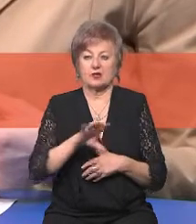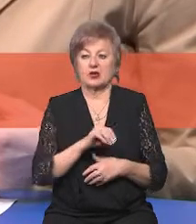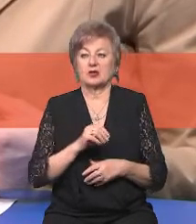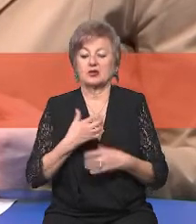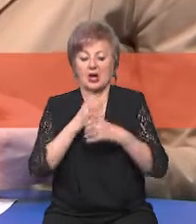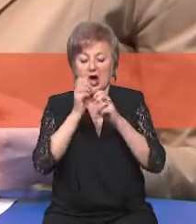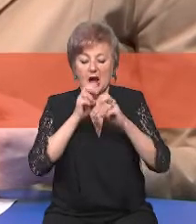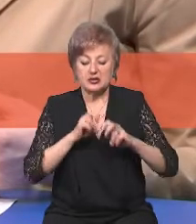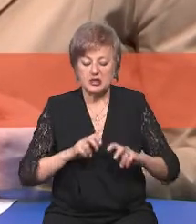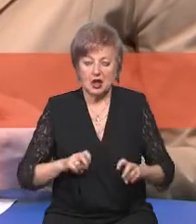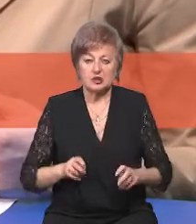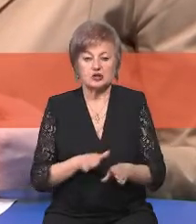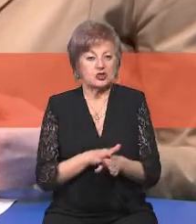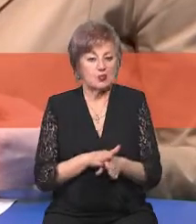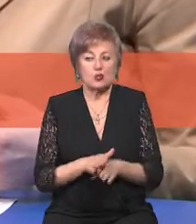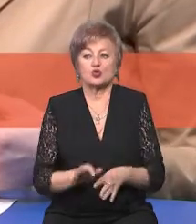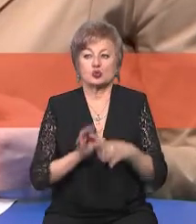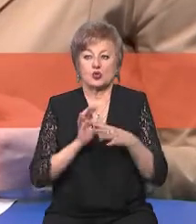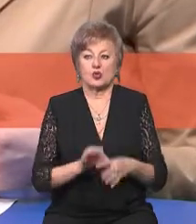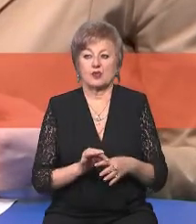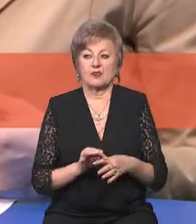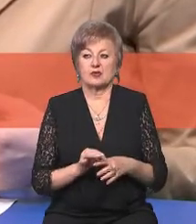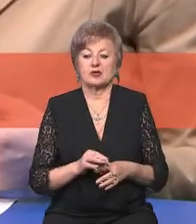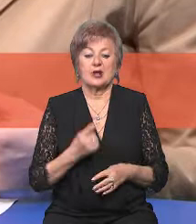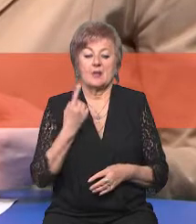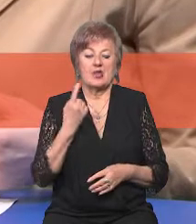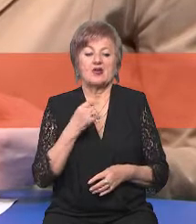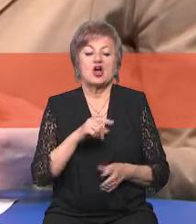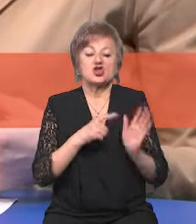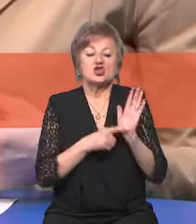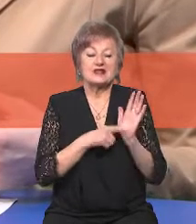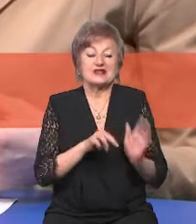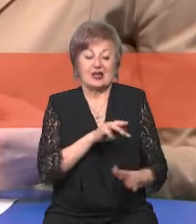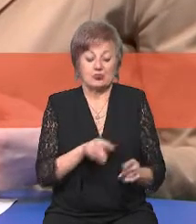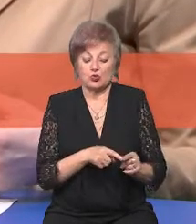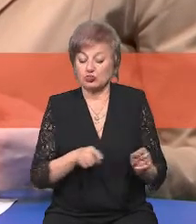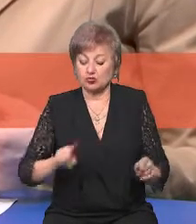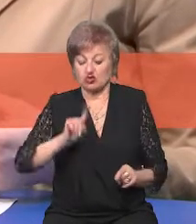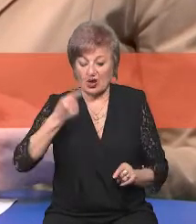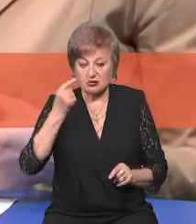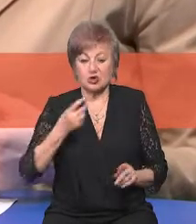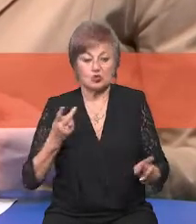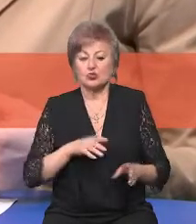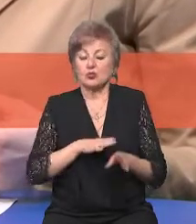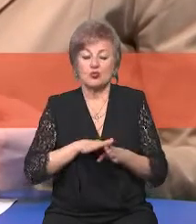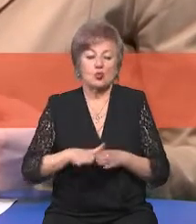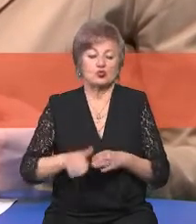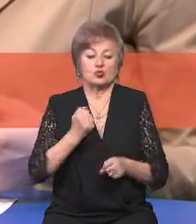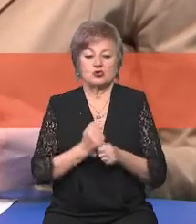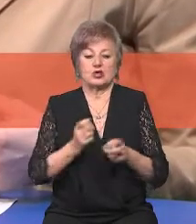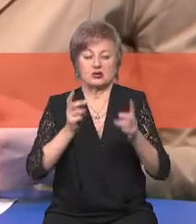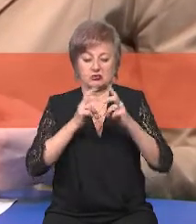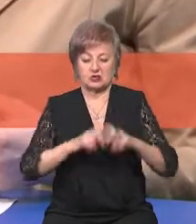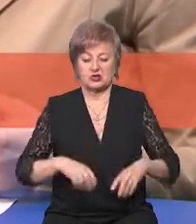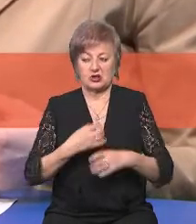аналізи діагностичні повинні бути проведені в перші 60 хвилин, як людина потрапила на прийомне відділення, наприклад. А якщо